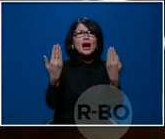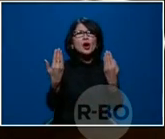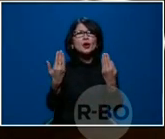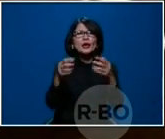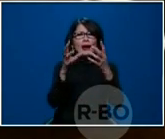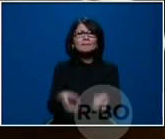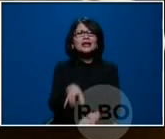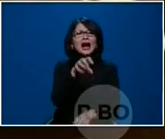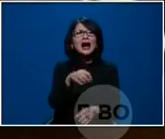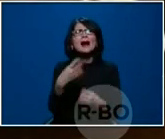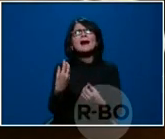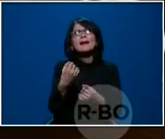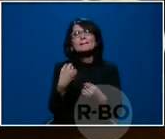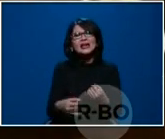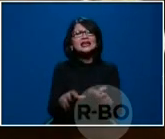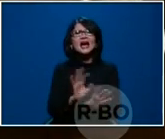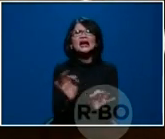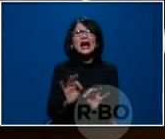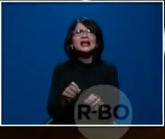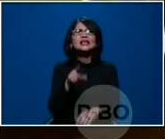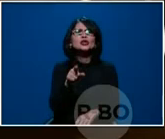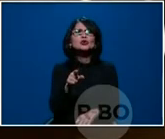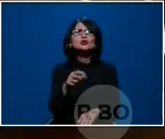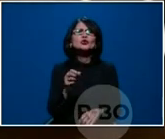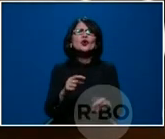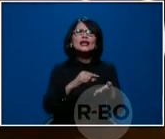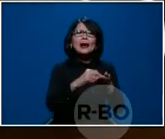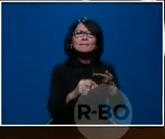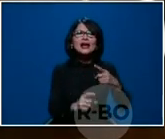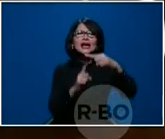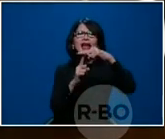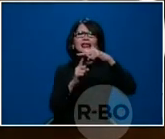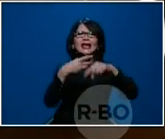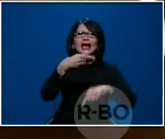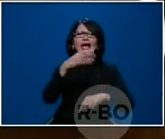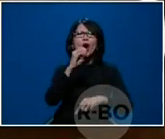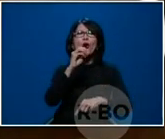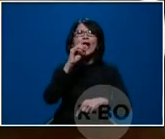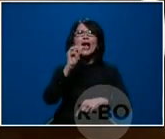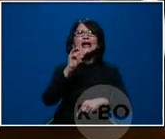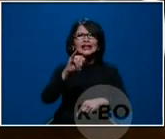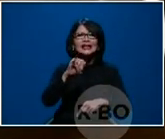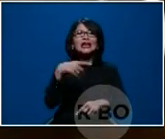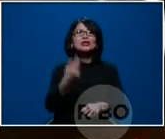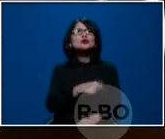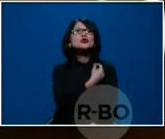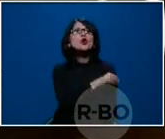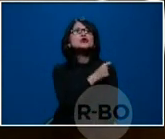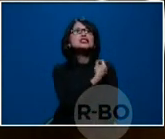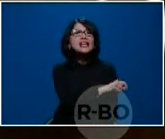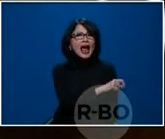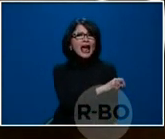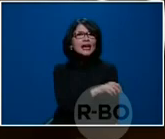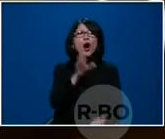itu namanya apa tahu enggak itu namanya teori ngajar di dosen di kampus itu ya teori cuma